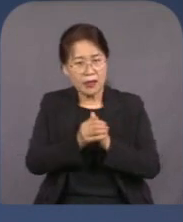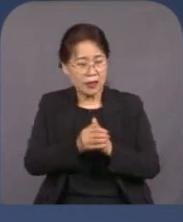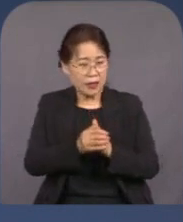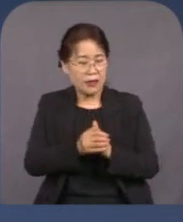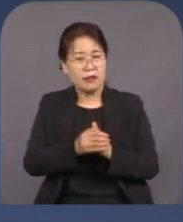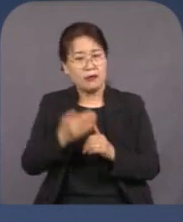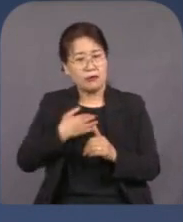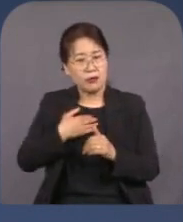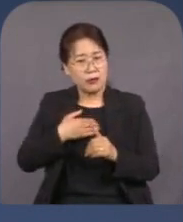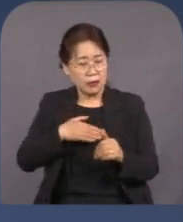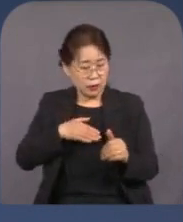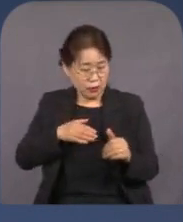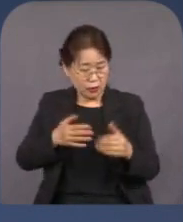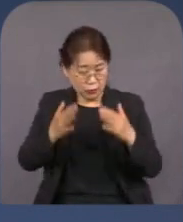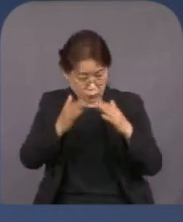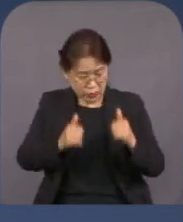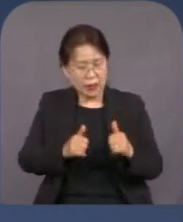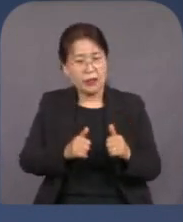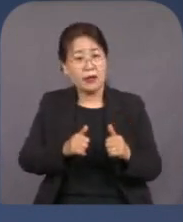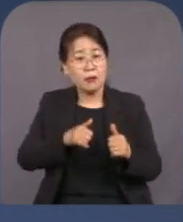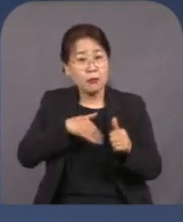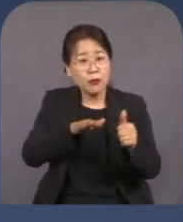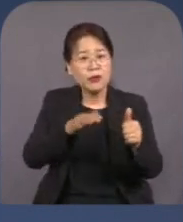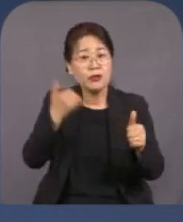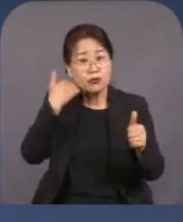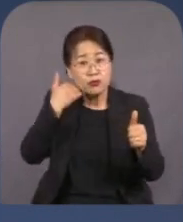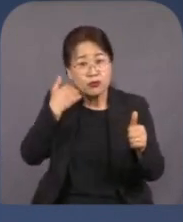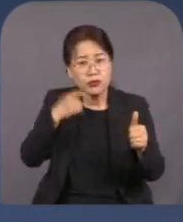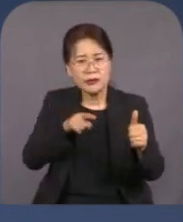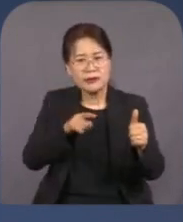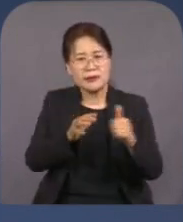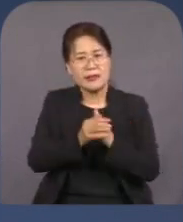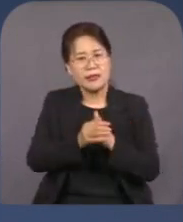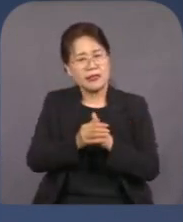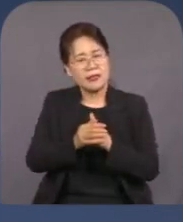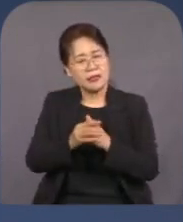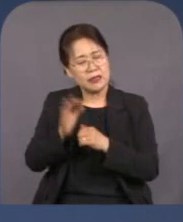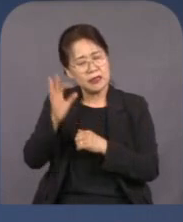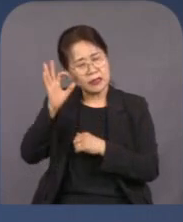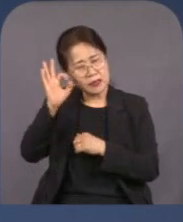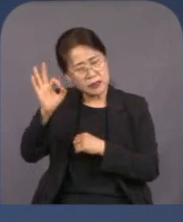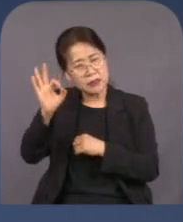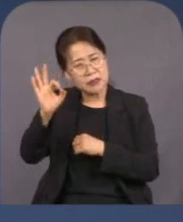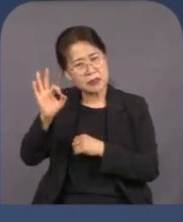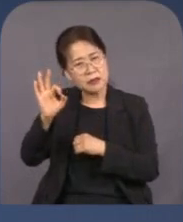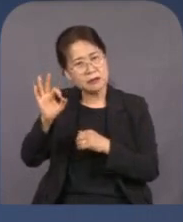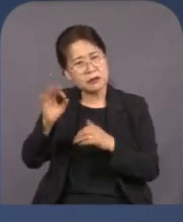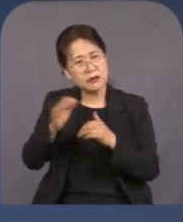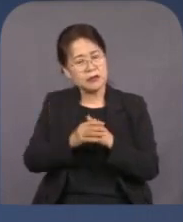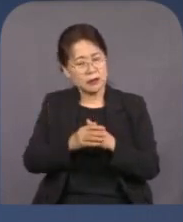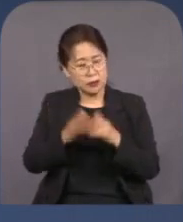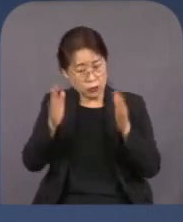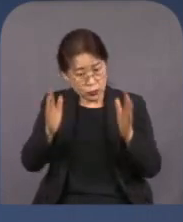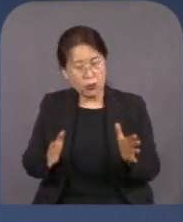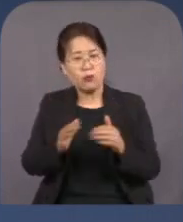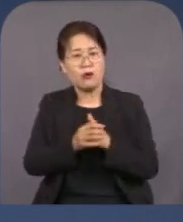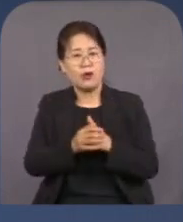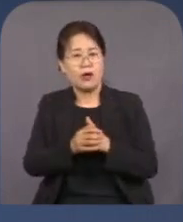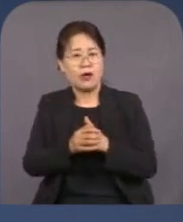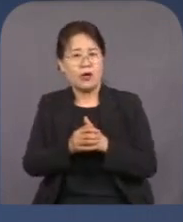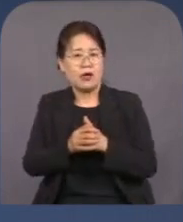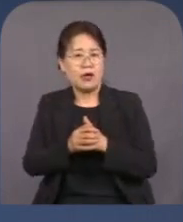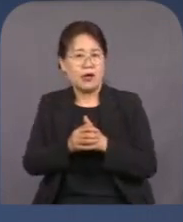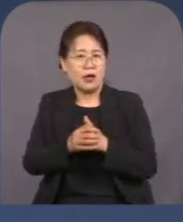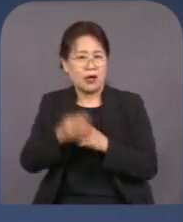한 사람이 있었어요 근데 제가 10일 동안에 그 당시에는 소련이라고 그랬잖아요 소련